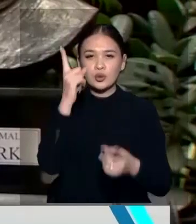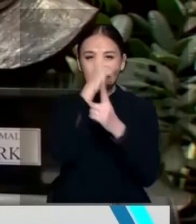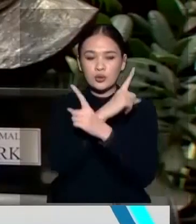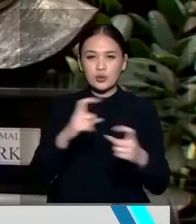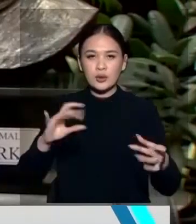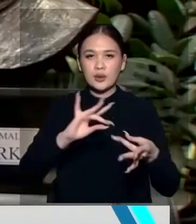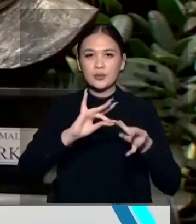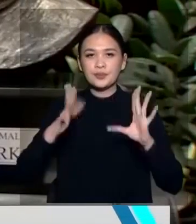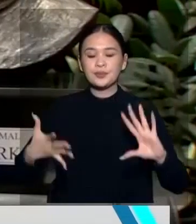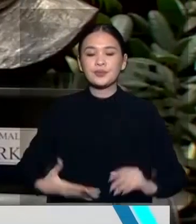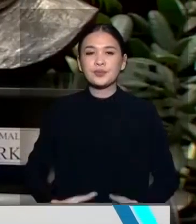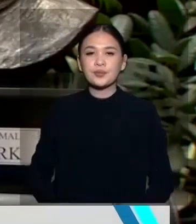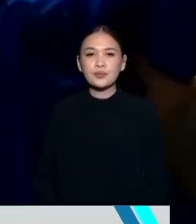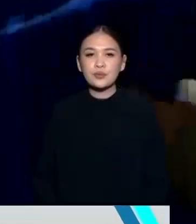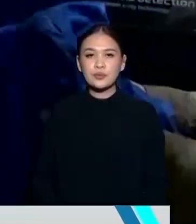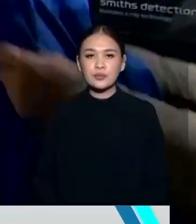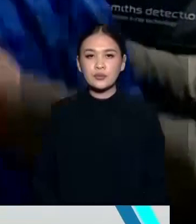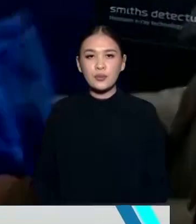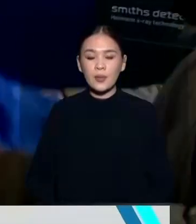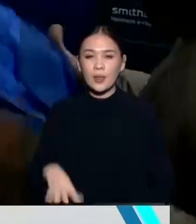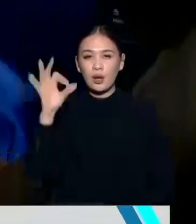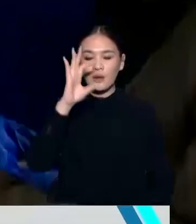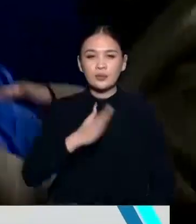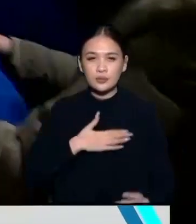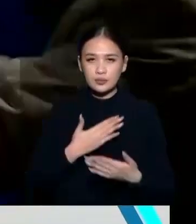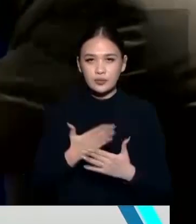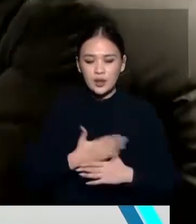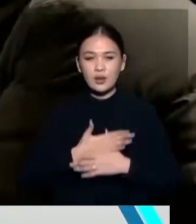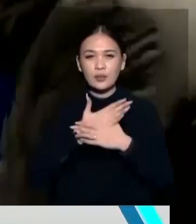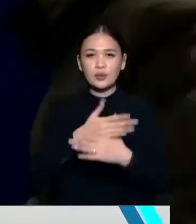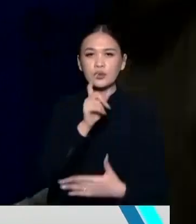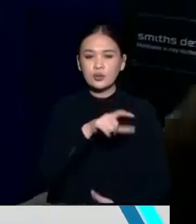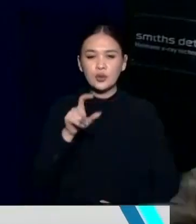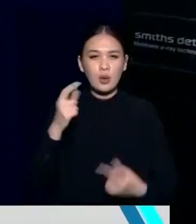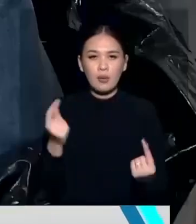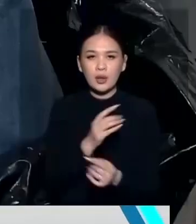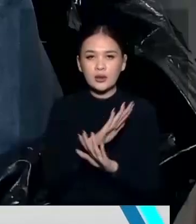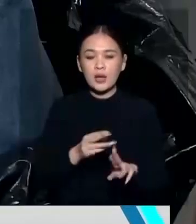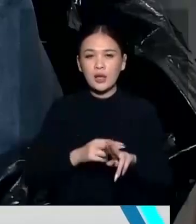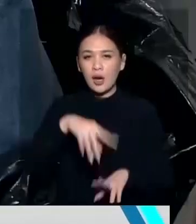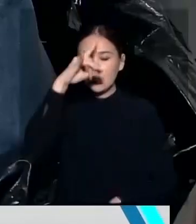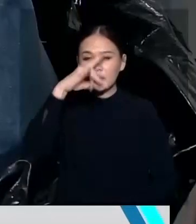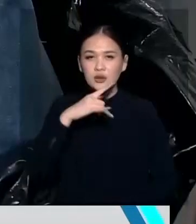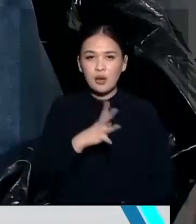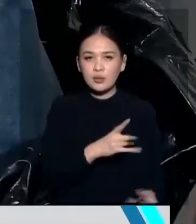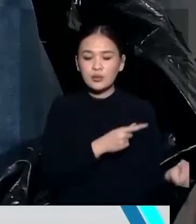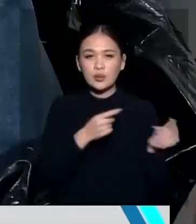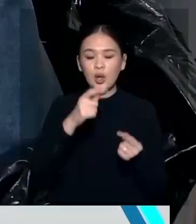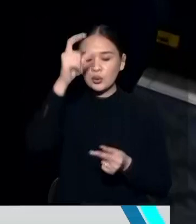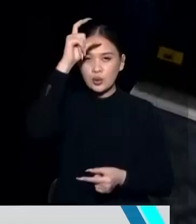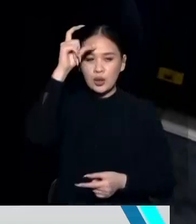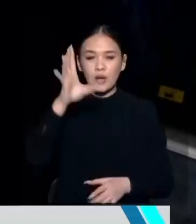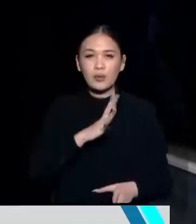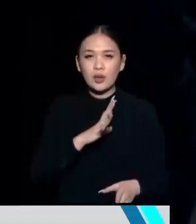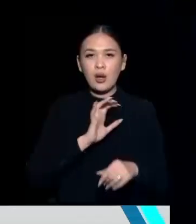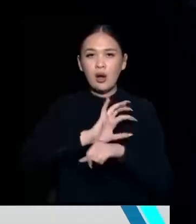в официальных социальных сетях они равнодушных оказалось немало с раннего утра казахстанцы начали привозить в Турецкое посольство